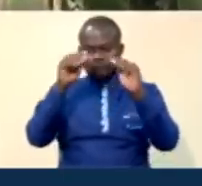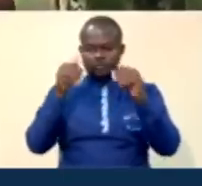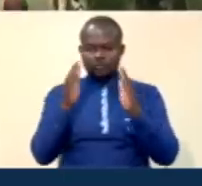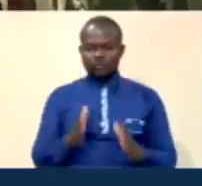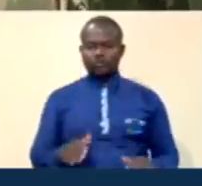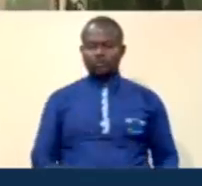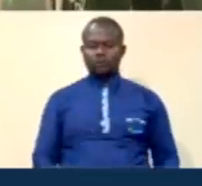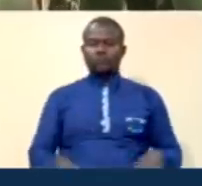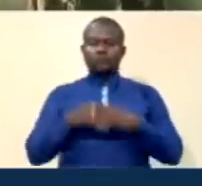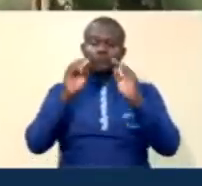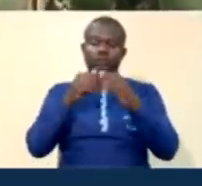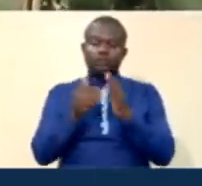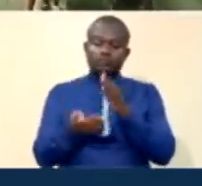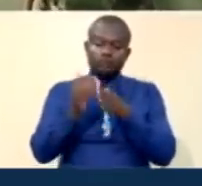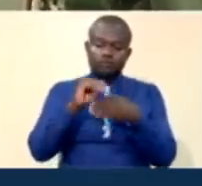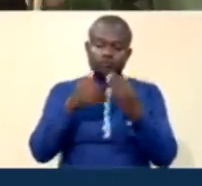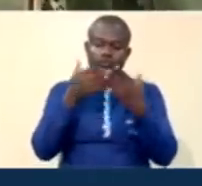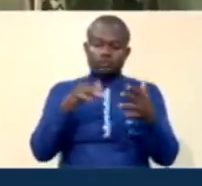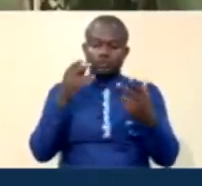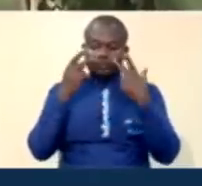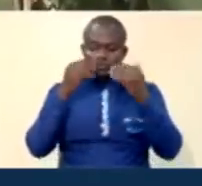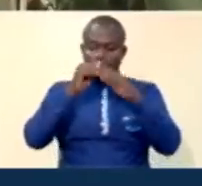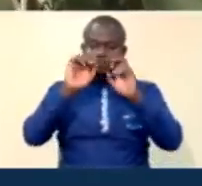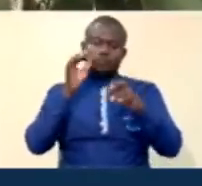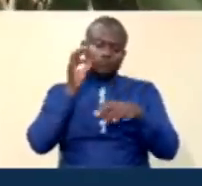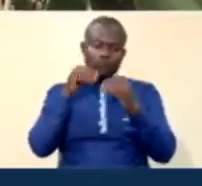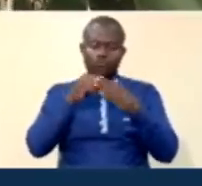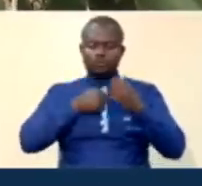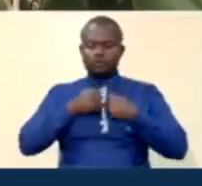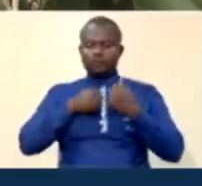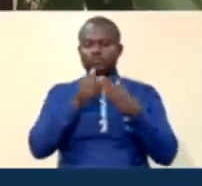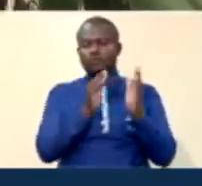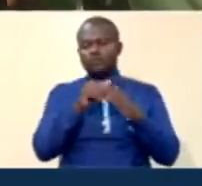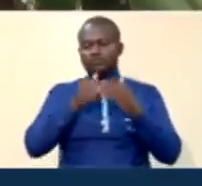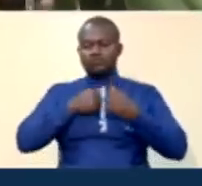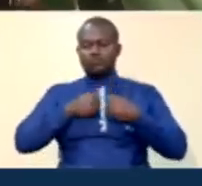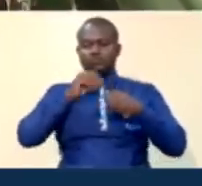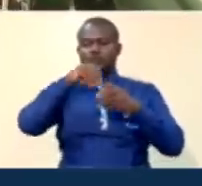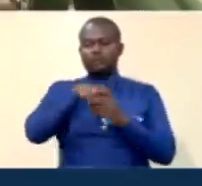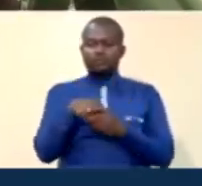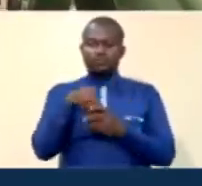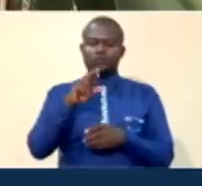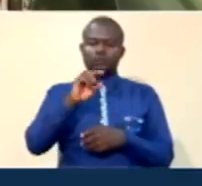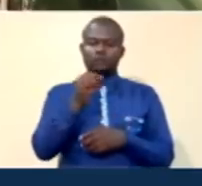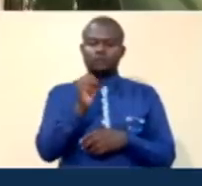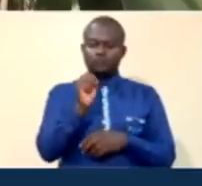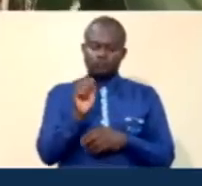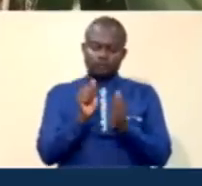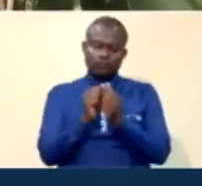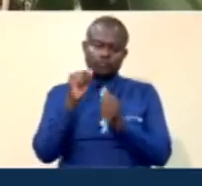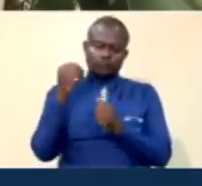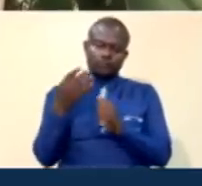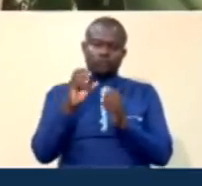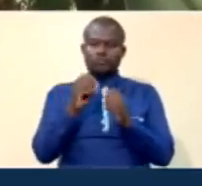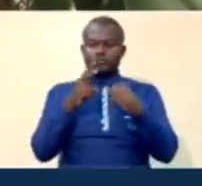Hari n'abahinzi b'umwuga bamaze kubona ko izi mbuto zo mu Rwanda zitunganyirizwa mu Rwanda zirimo iyiraha 14/7